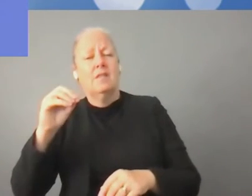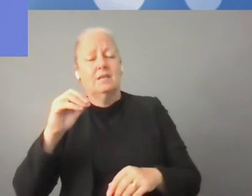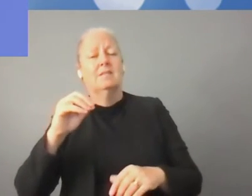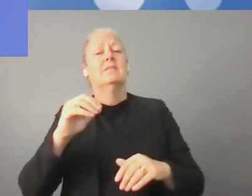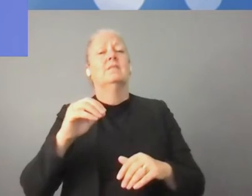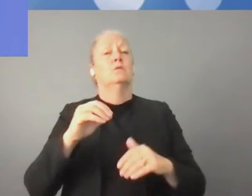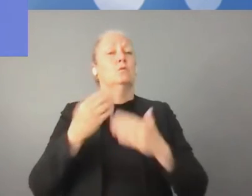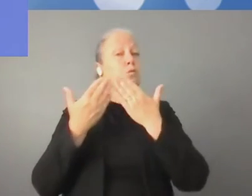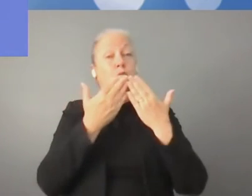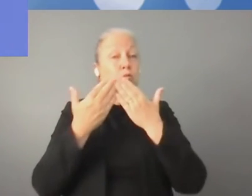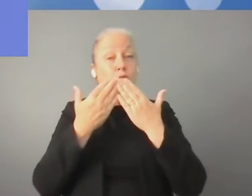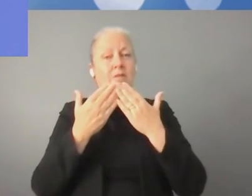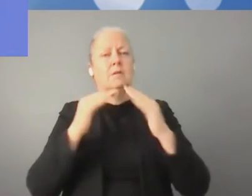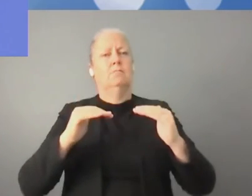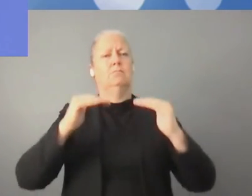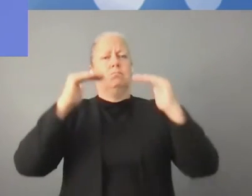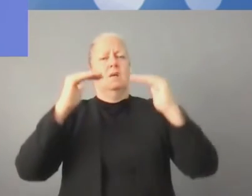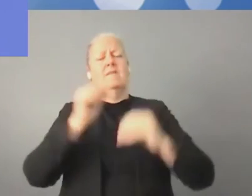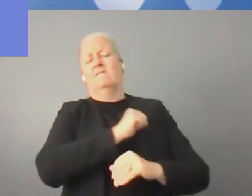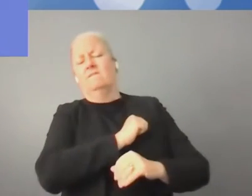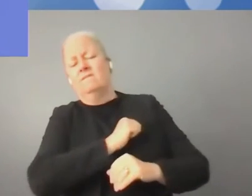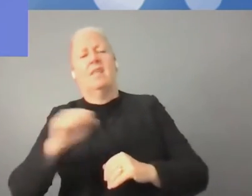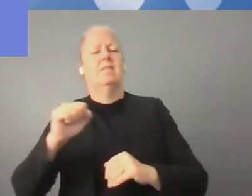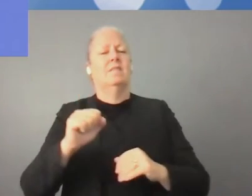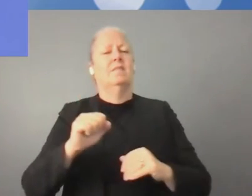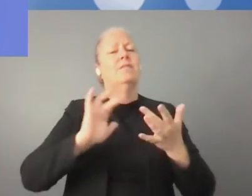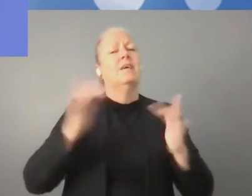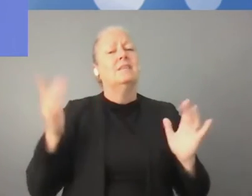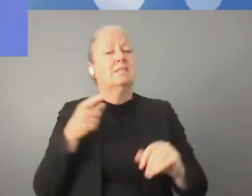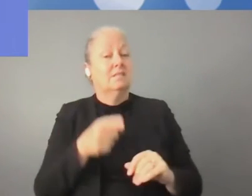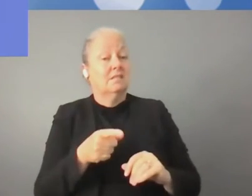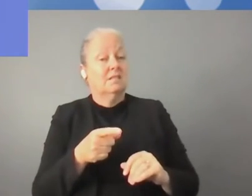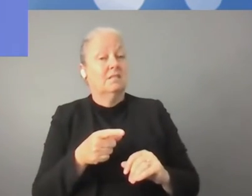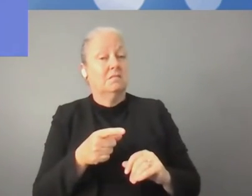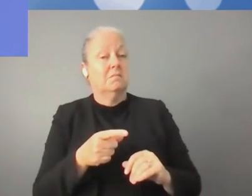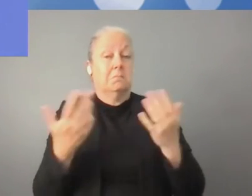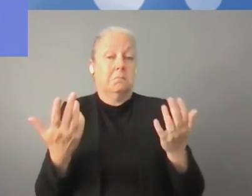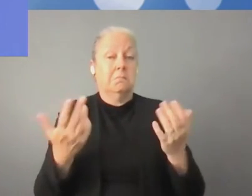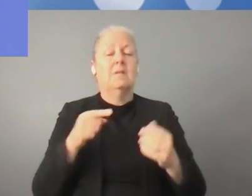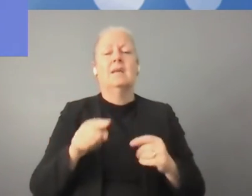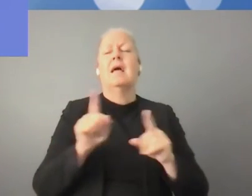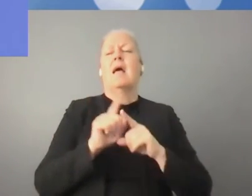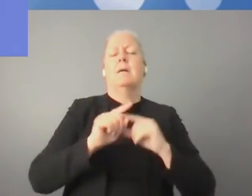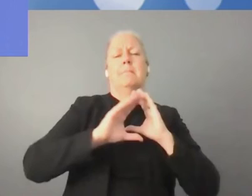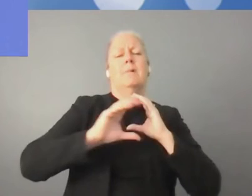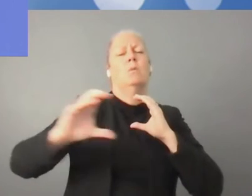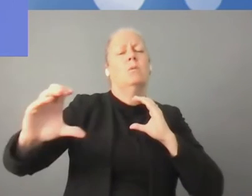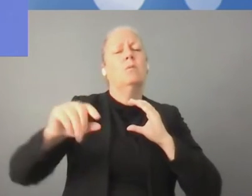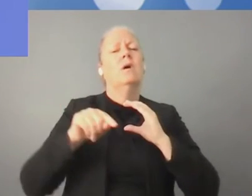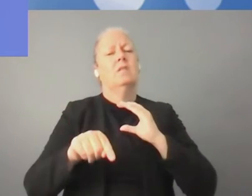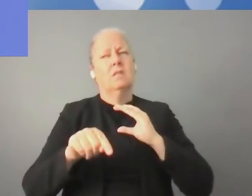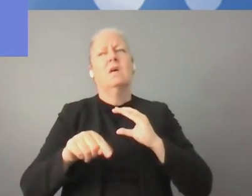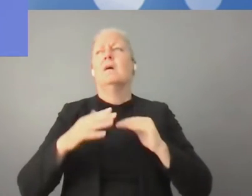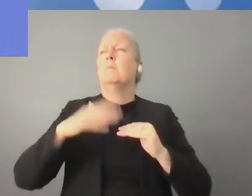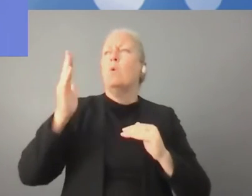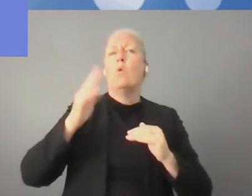Network, то есть открытая образовательная сеть. Пытаемся подключить 30 тысяч школ к интернету, высокоскоростному